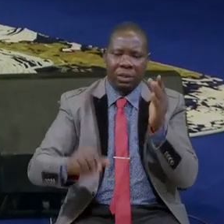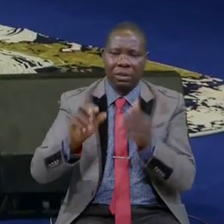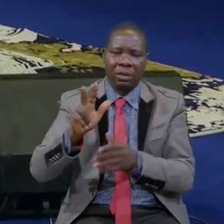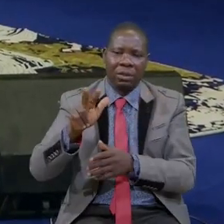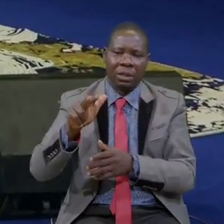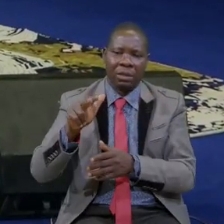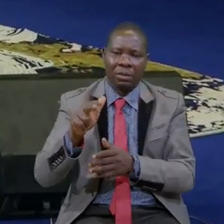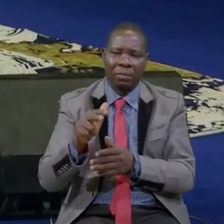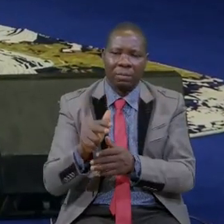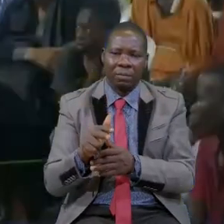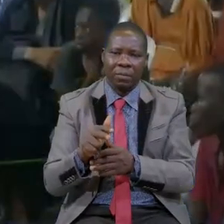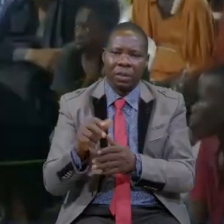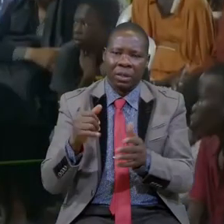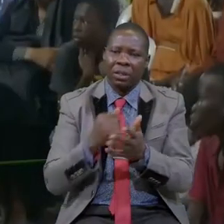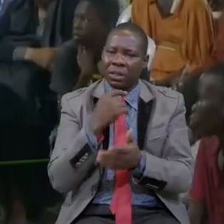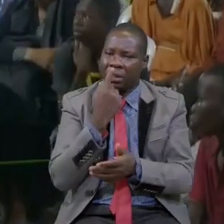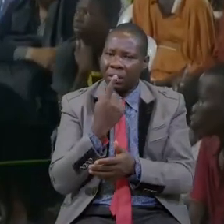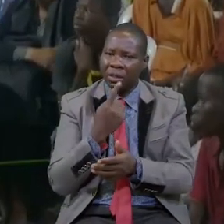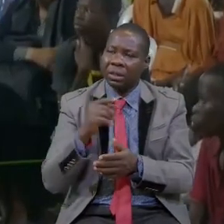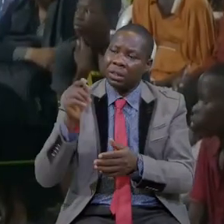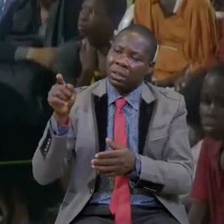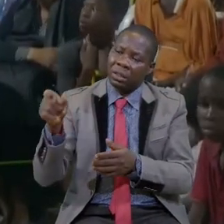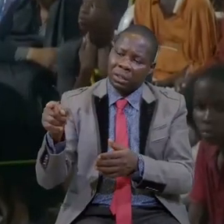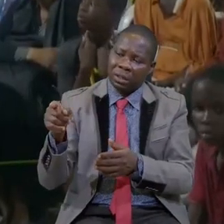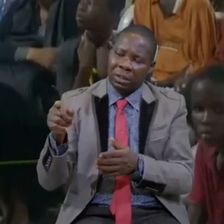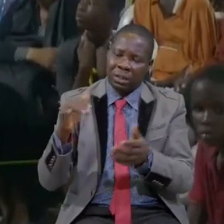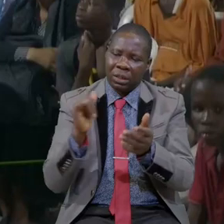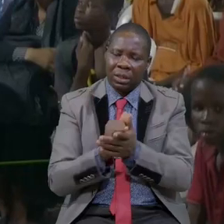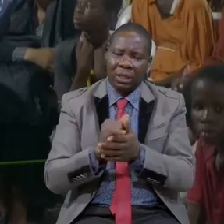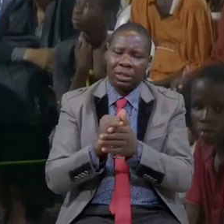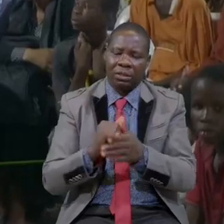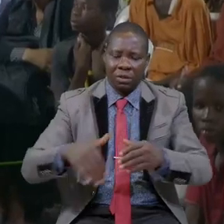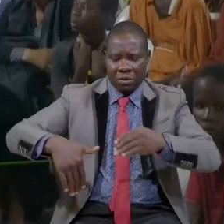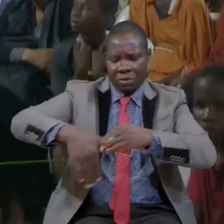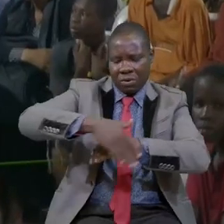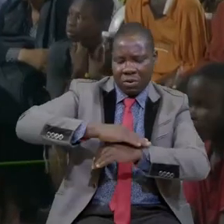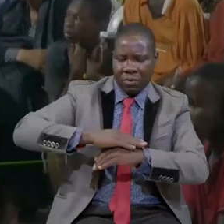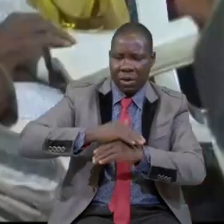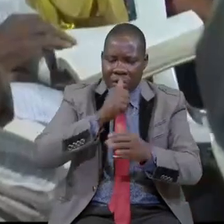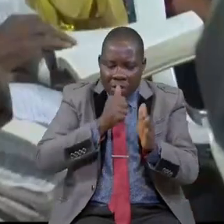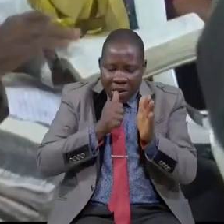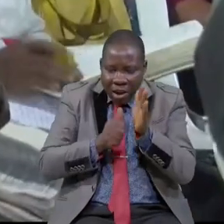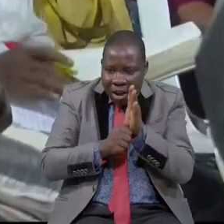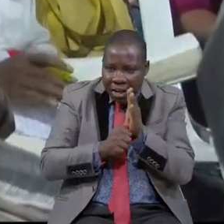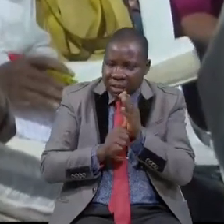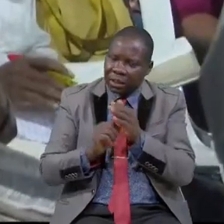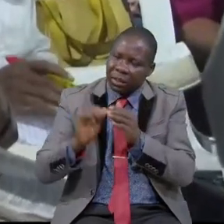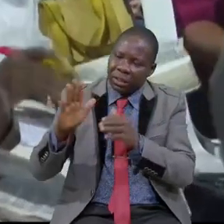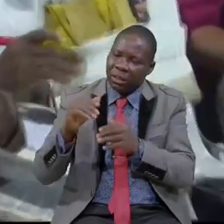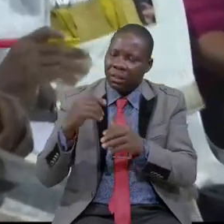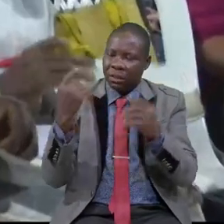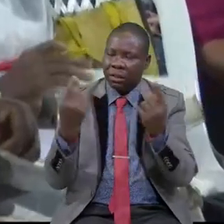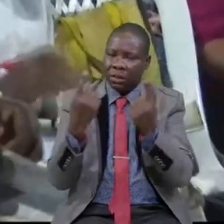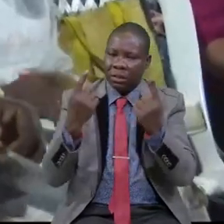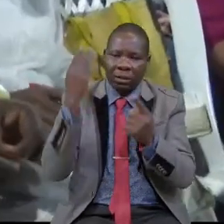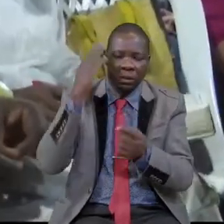Verset 13, il dit, mais celui qui cache ses transgressions,